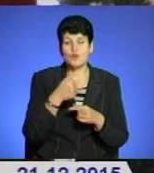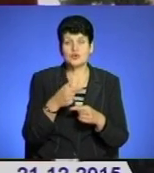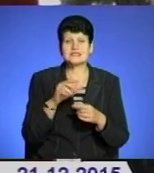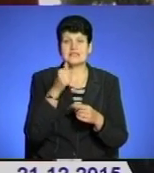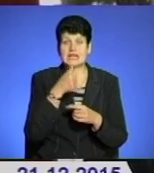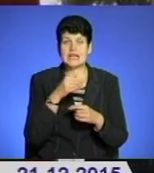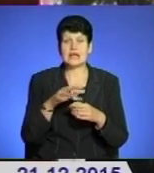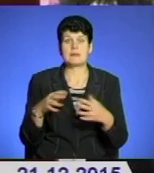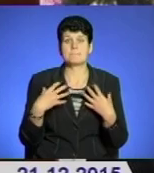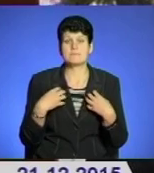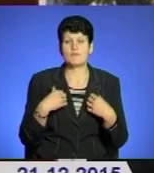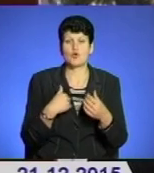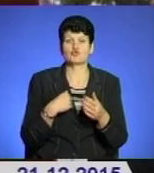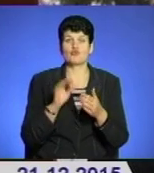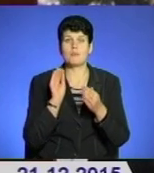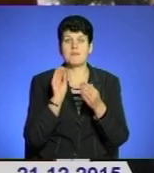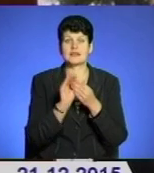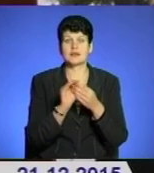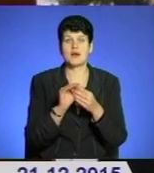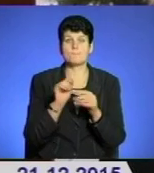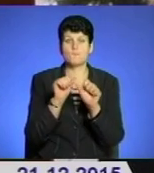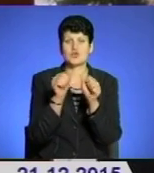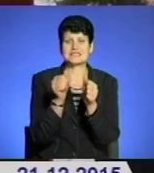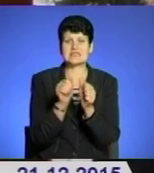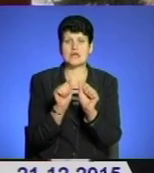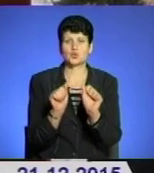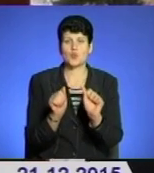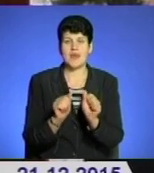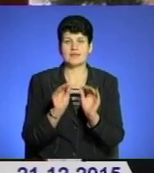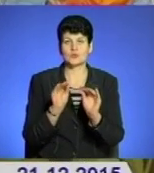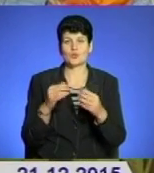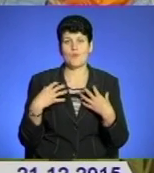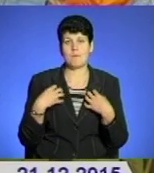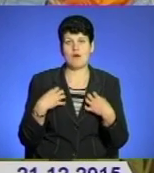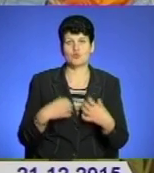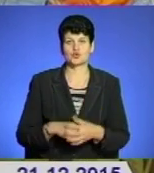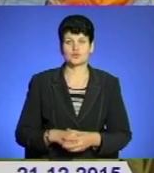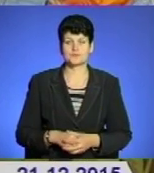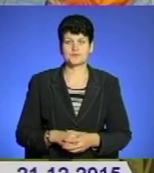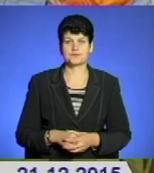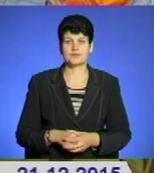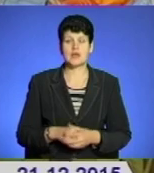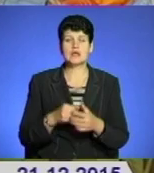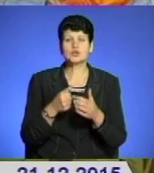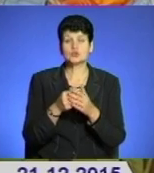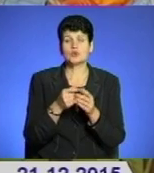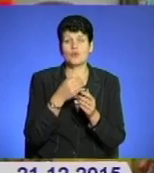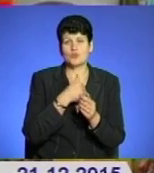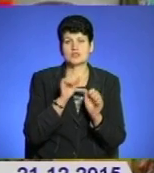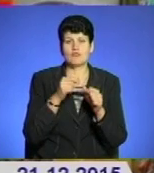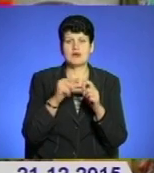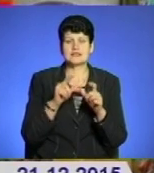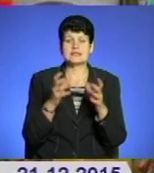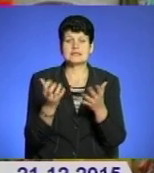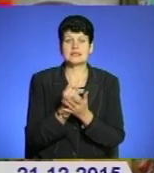мавпи, тому хочу якийсь магнітик або якусь статуетку з мавпочкою. До слова, у магазинах можна знайти прикраси